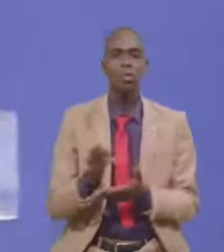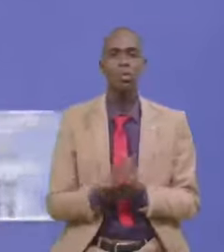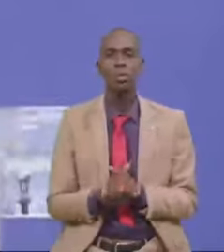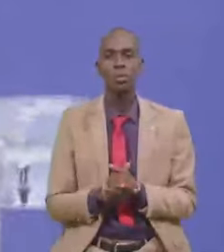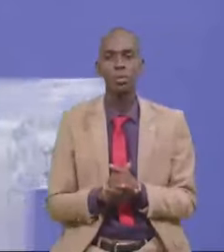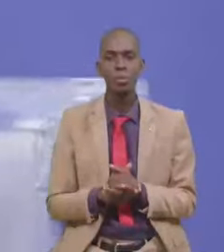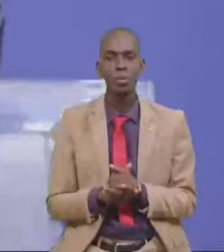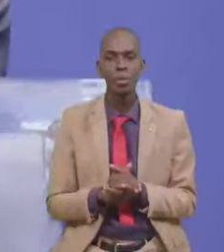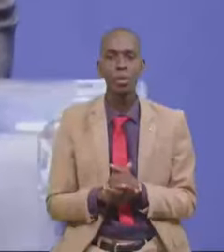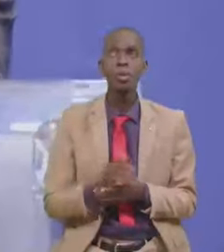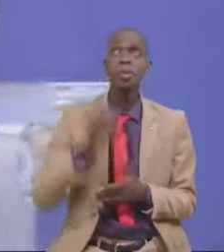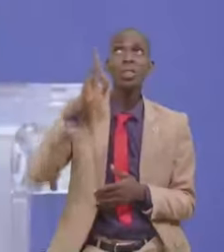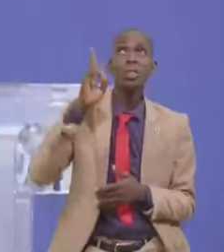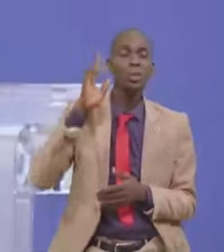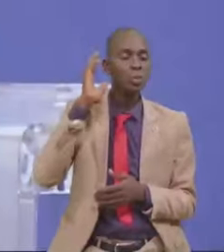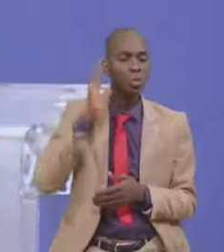il vous conduira.